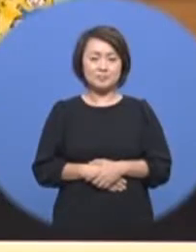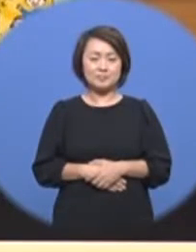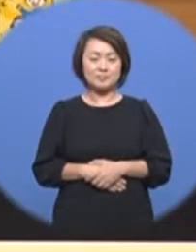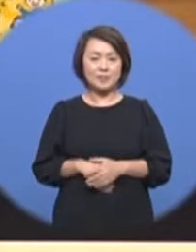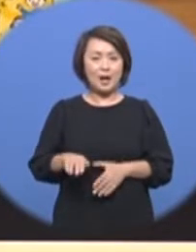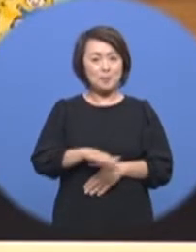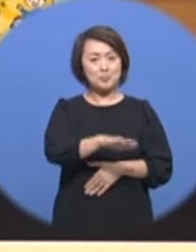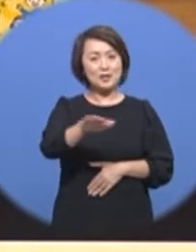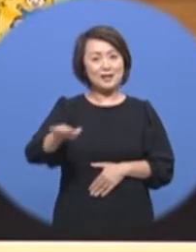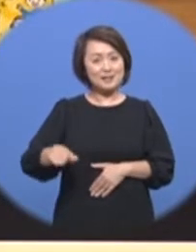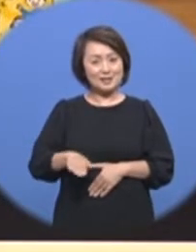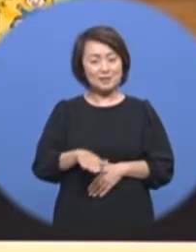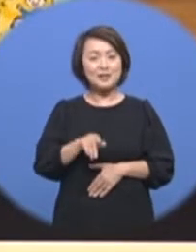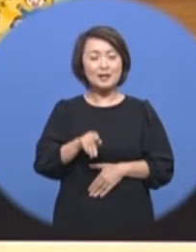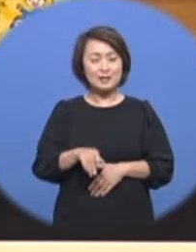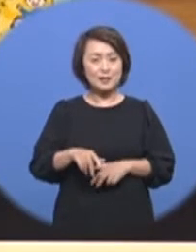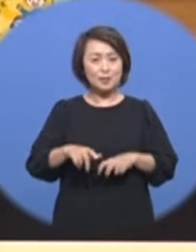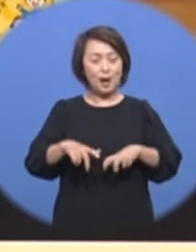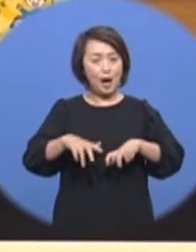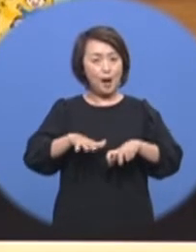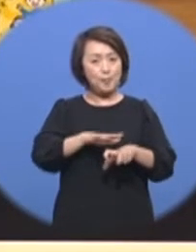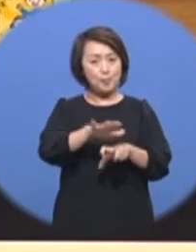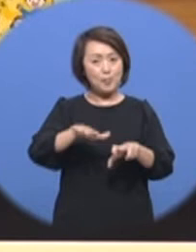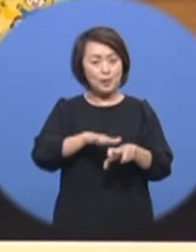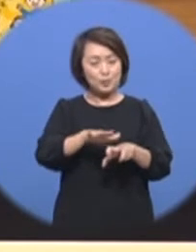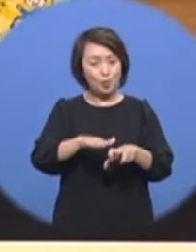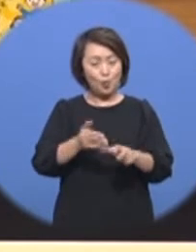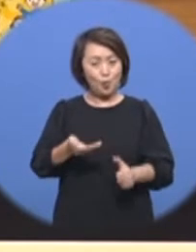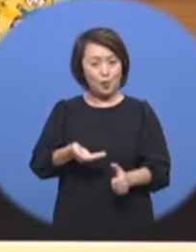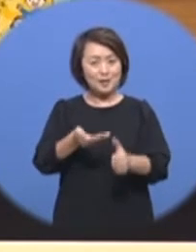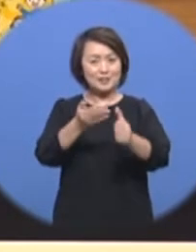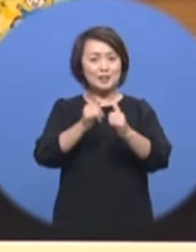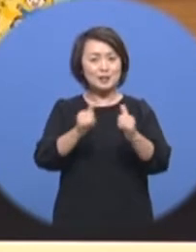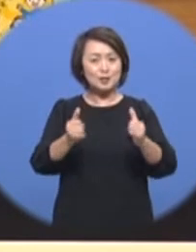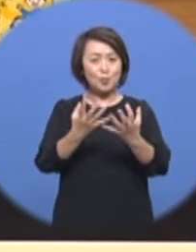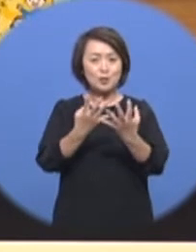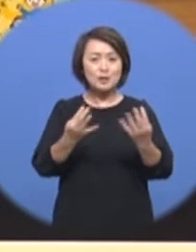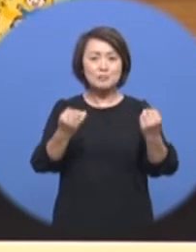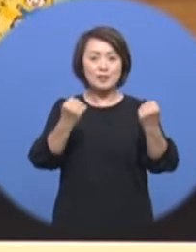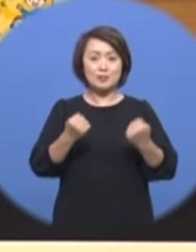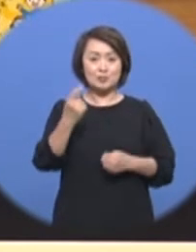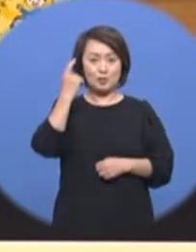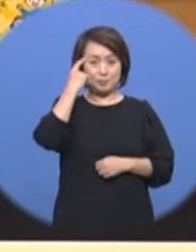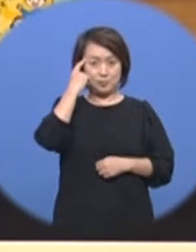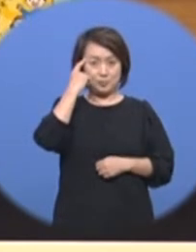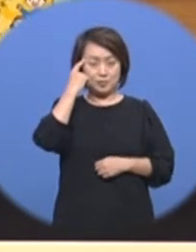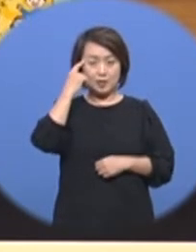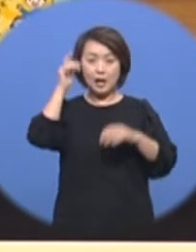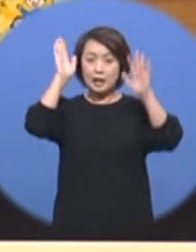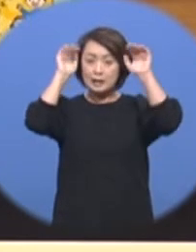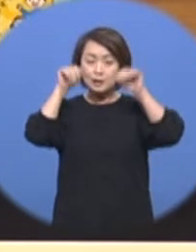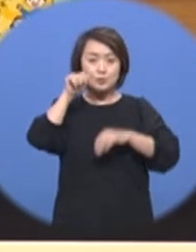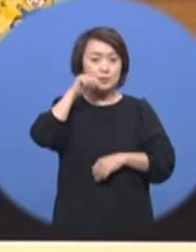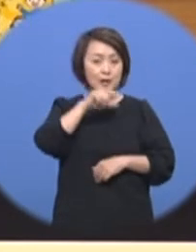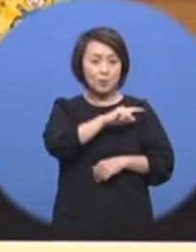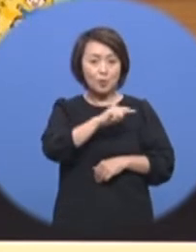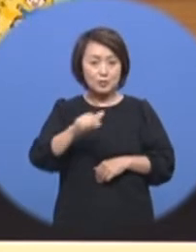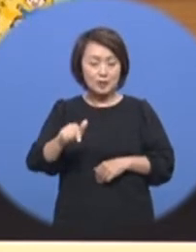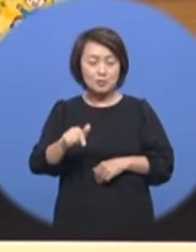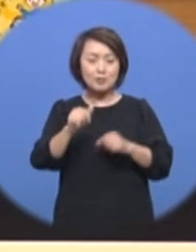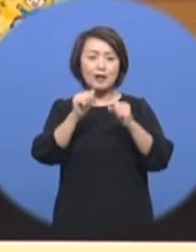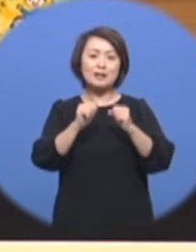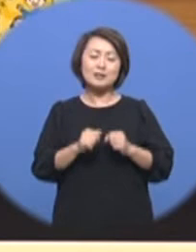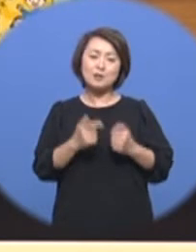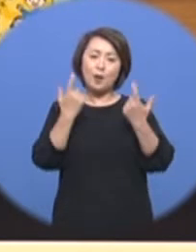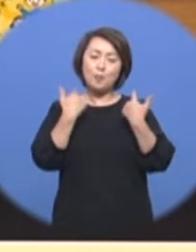皆さんの中にはペットを飼われている方も多くいると思います。犬や猫などペットがいると毎